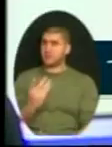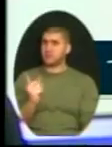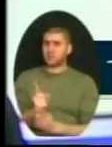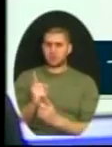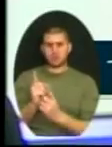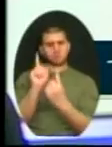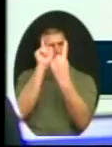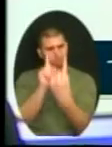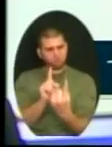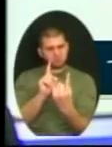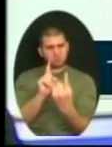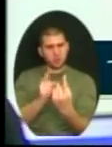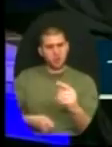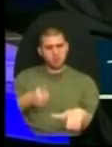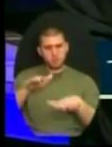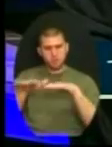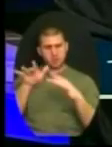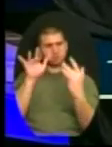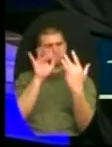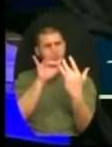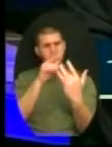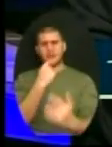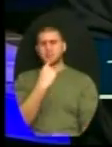ועמד מנגד לראש הממשלה